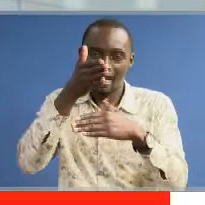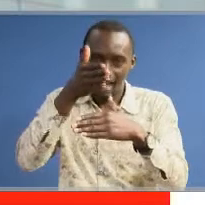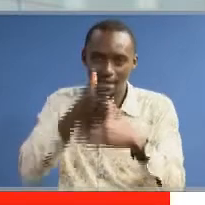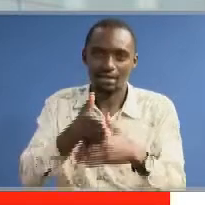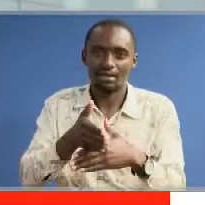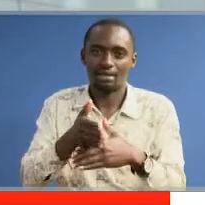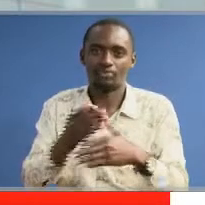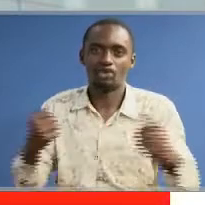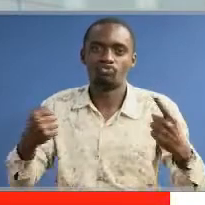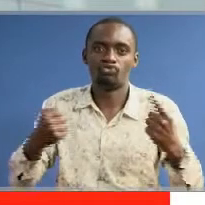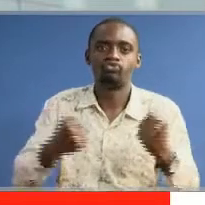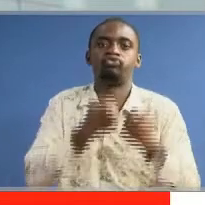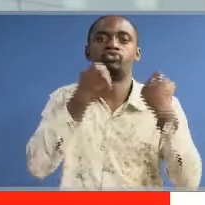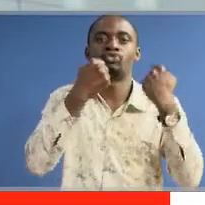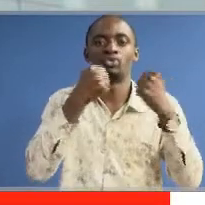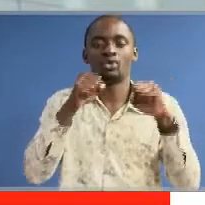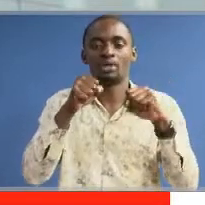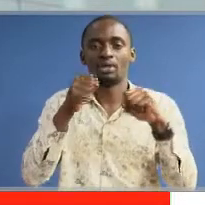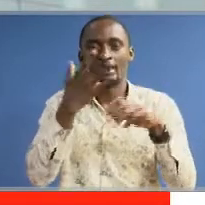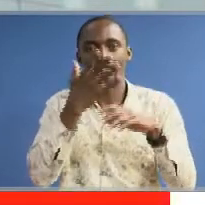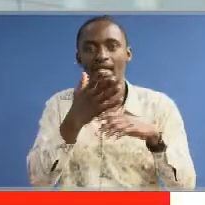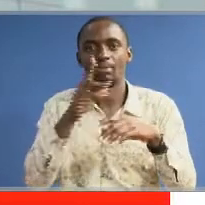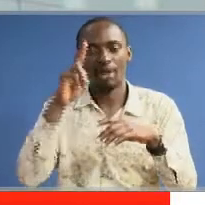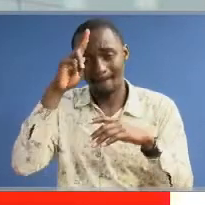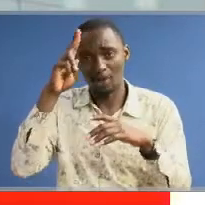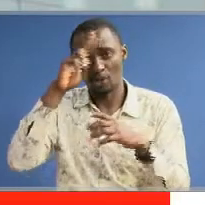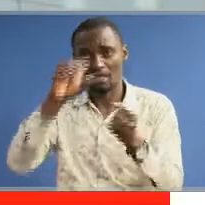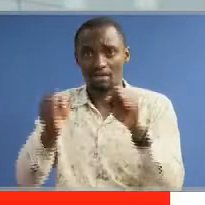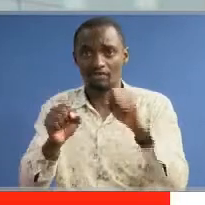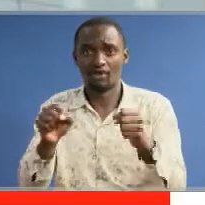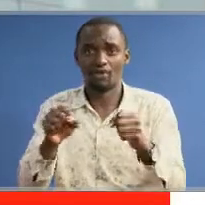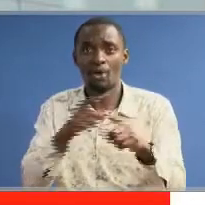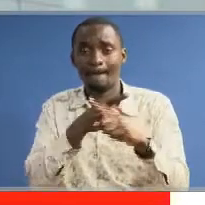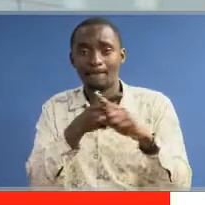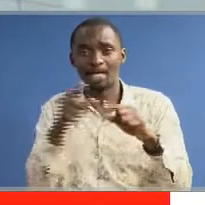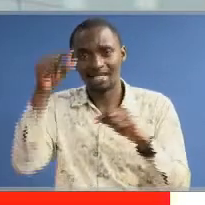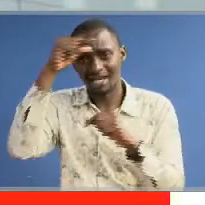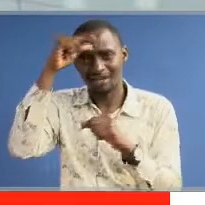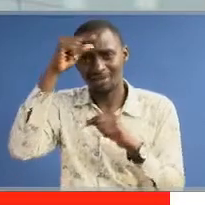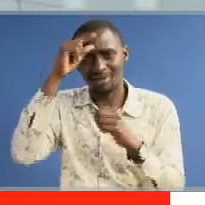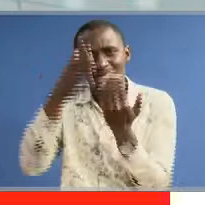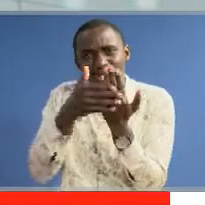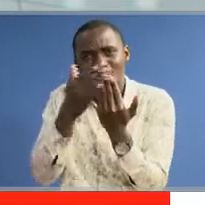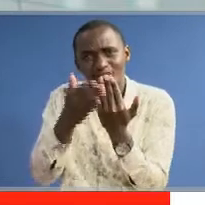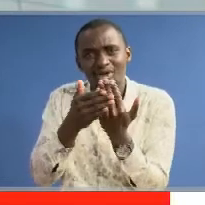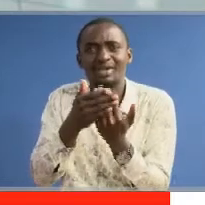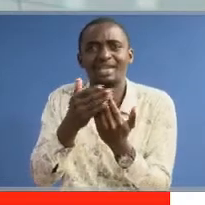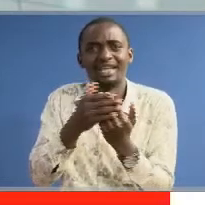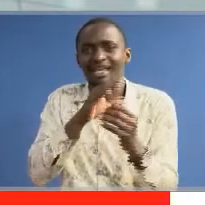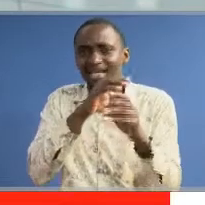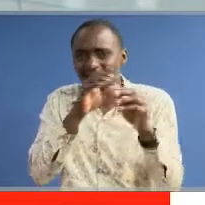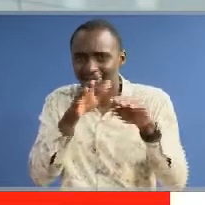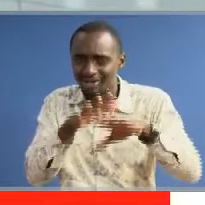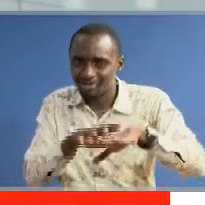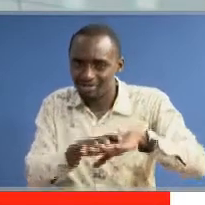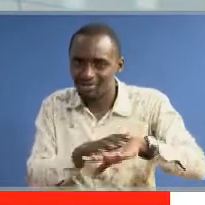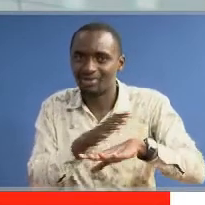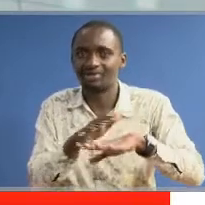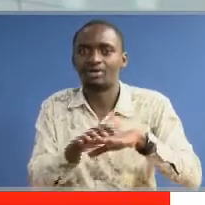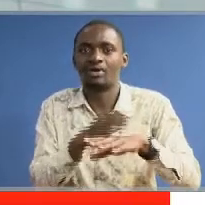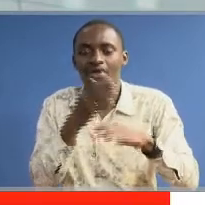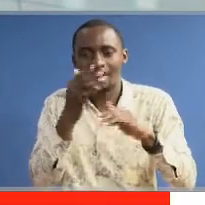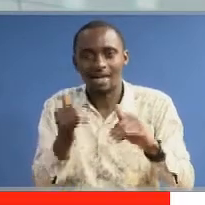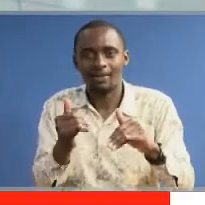Jumamoja lililopita imelalamikia hatua ya serikali kujikokota kuitendea haki. Jamii hiyo ikiongozwa na mume wa afisa